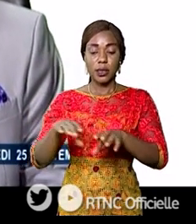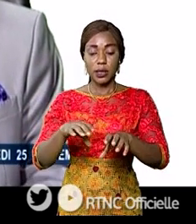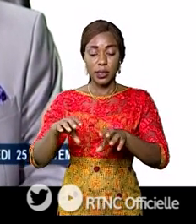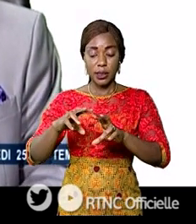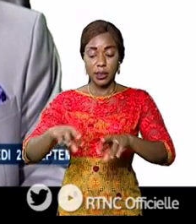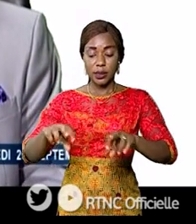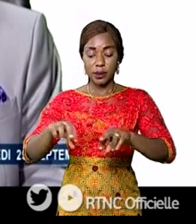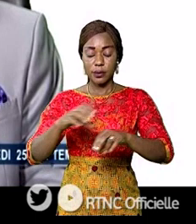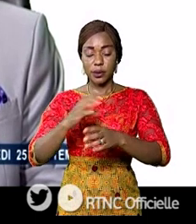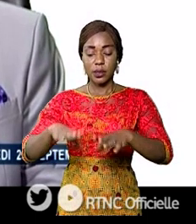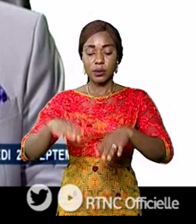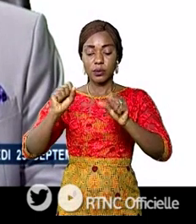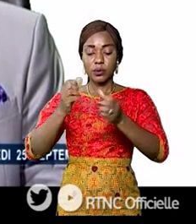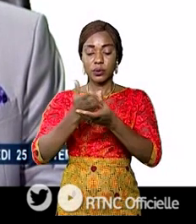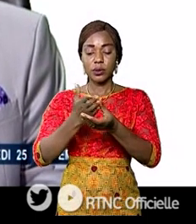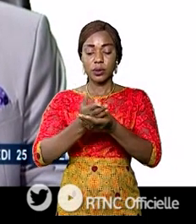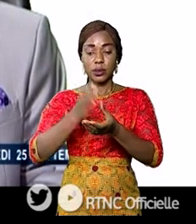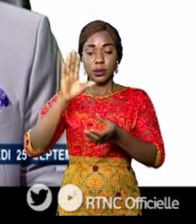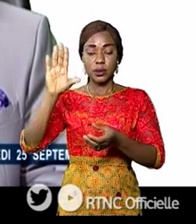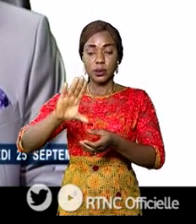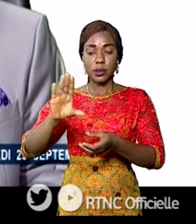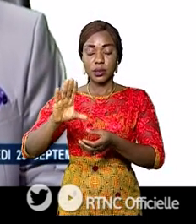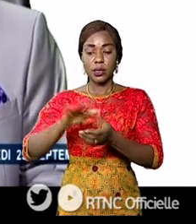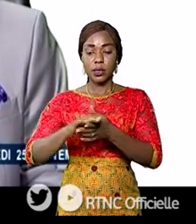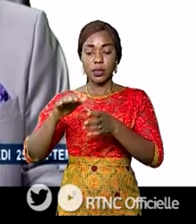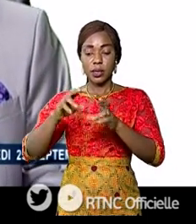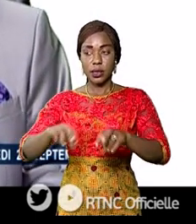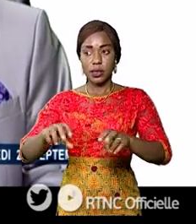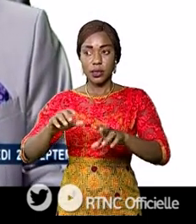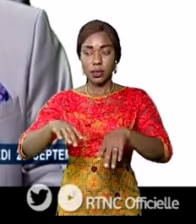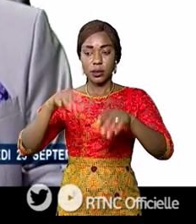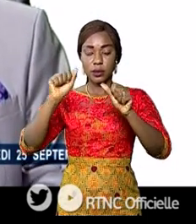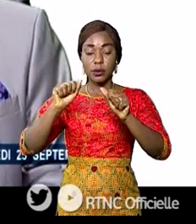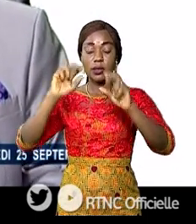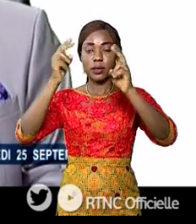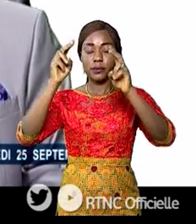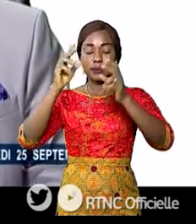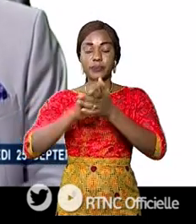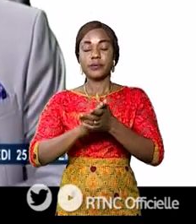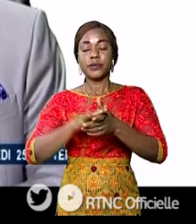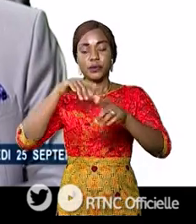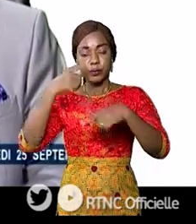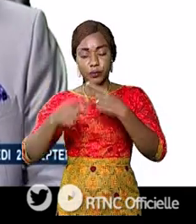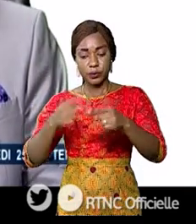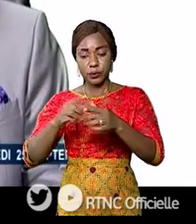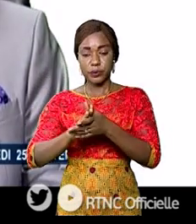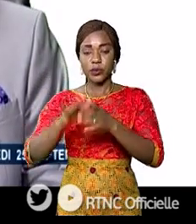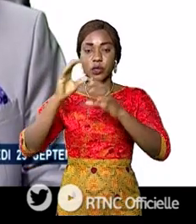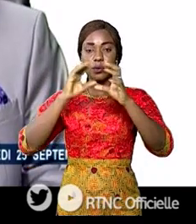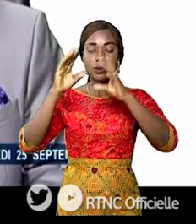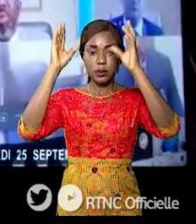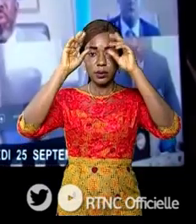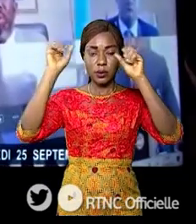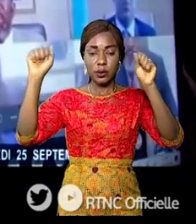dossiers. 5. Examen et adoption des textes. De la communication de son Excellence, Monsieur le Président de